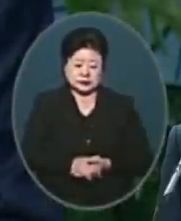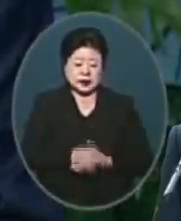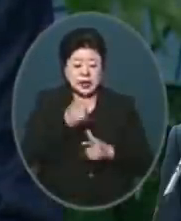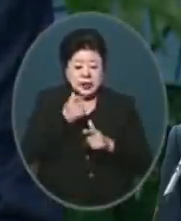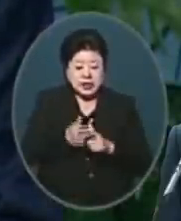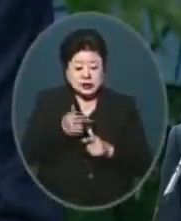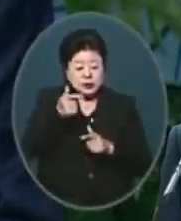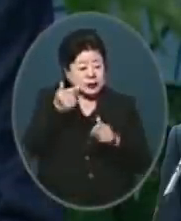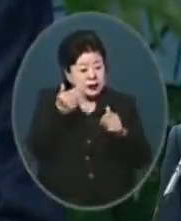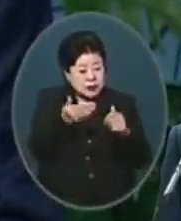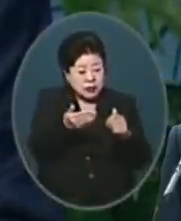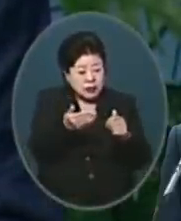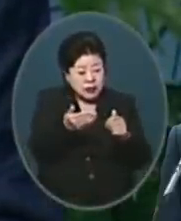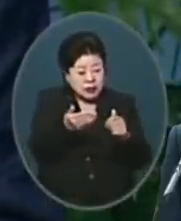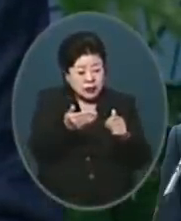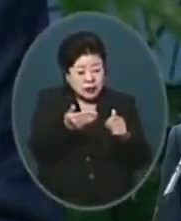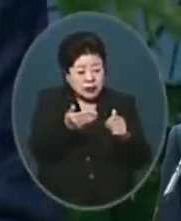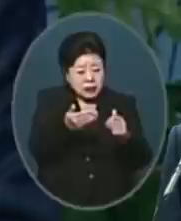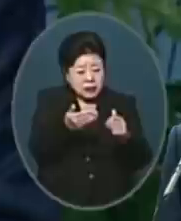예수님께서는